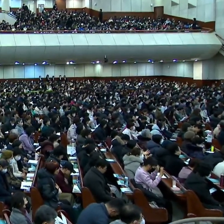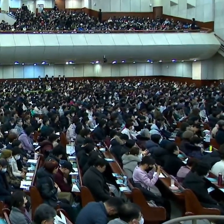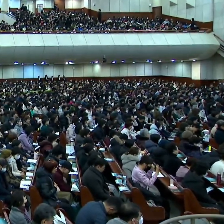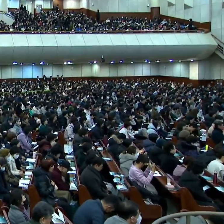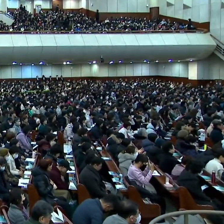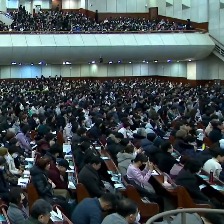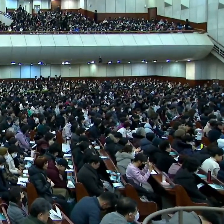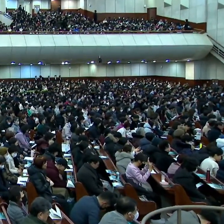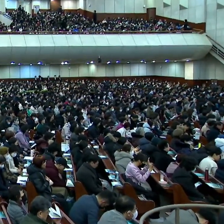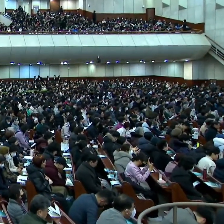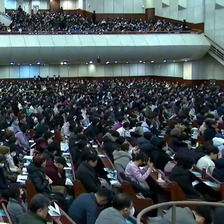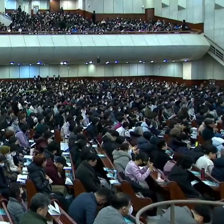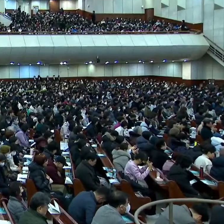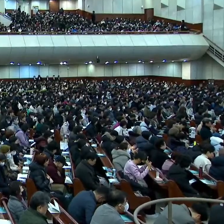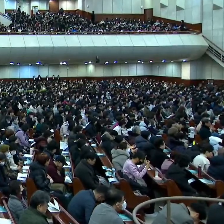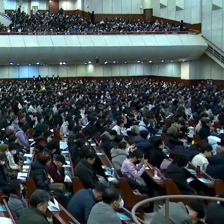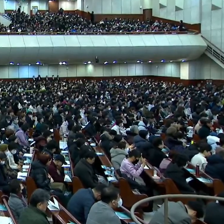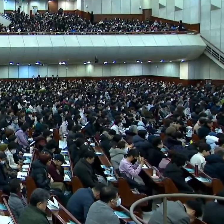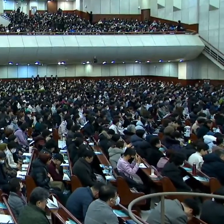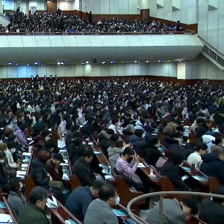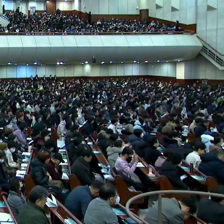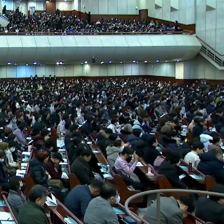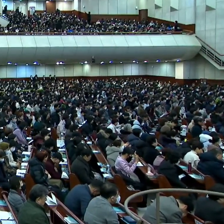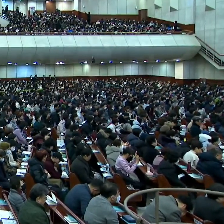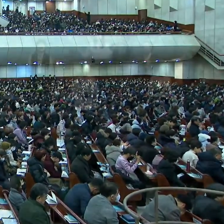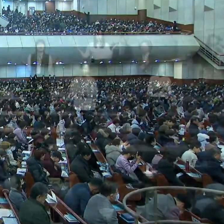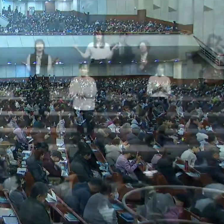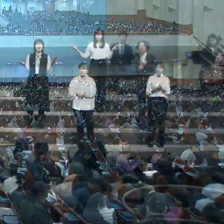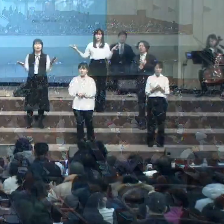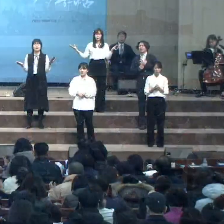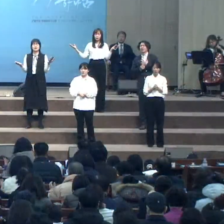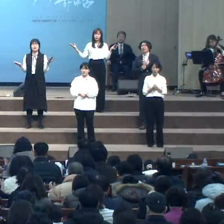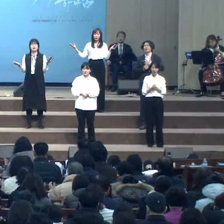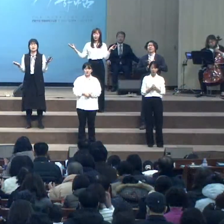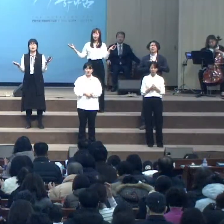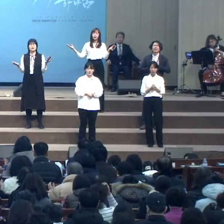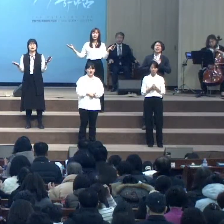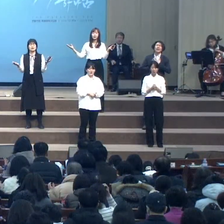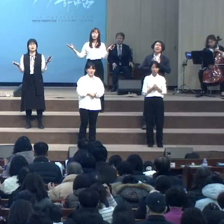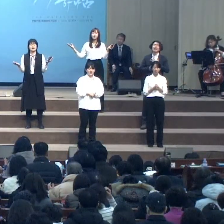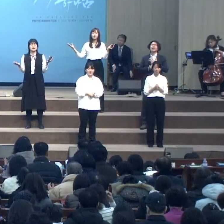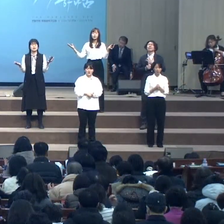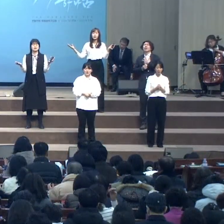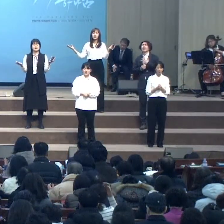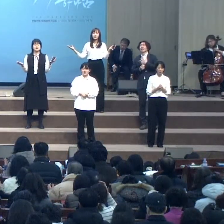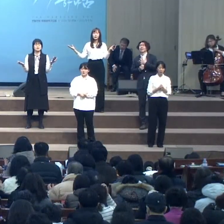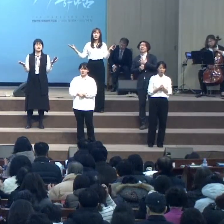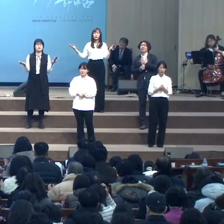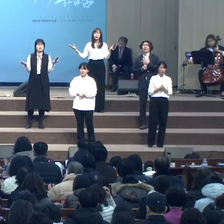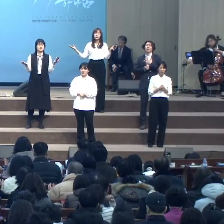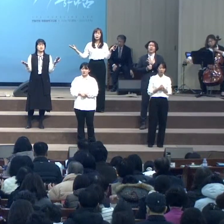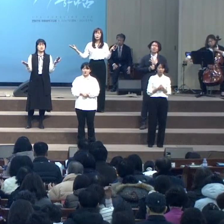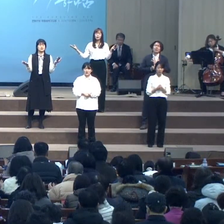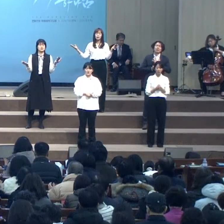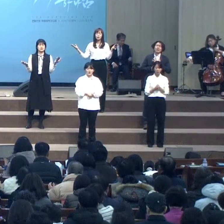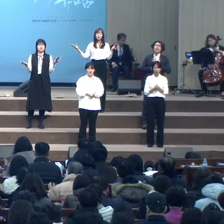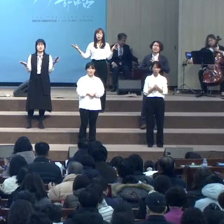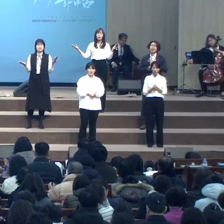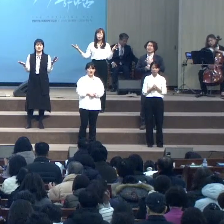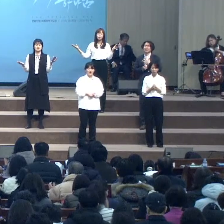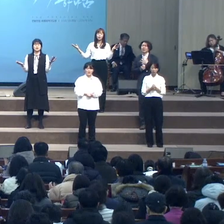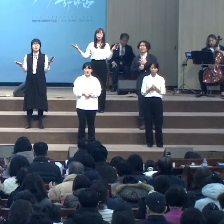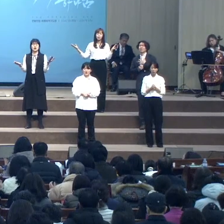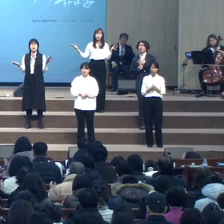역사하는 성령께서 우리 심령마다 하나님 놀라운 수익을 얻을 수 있도록 주님 은혜를 위해 은혜를